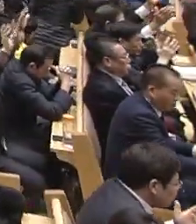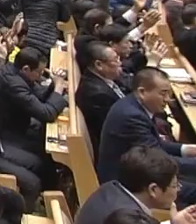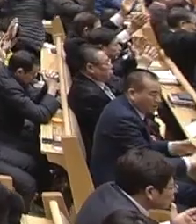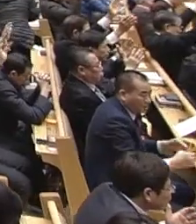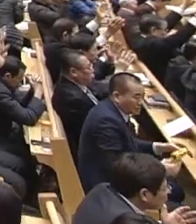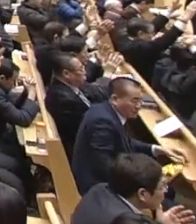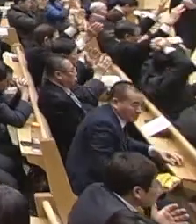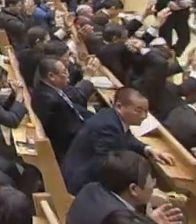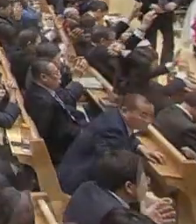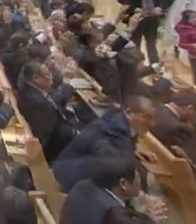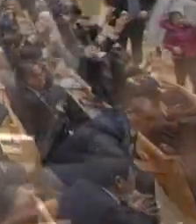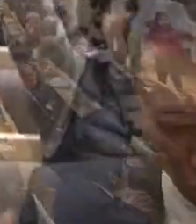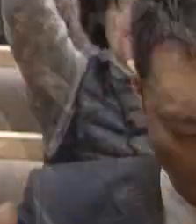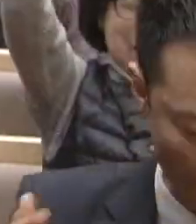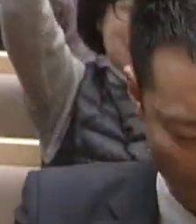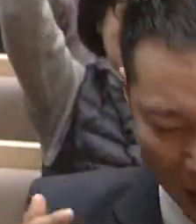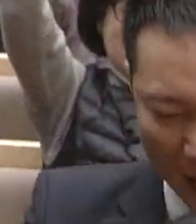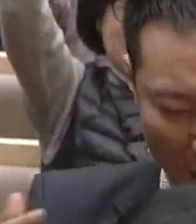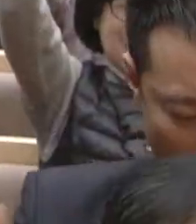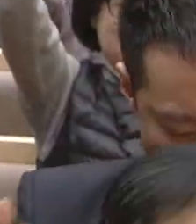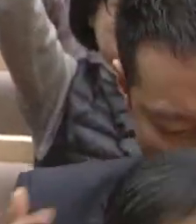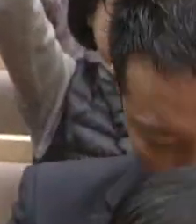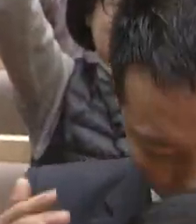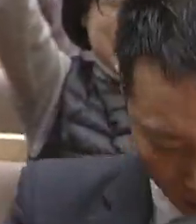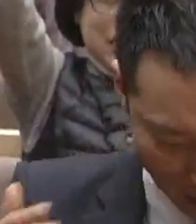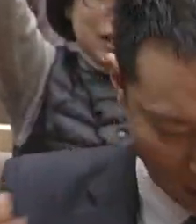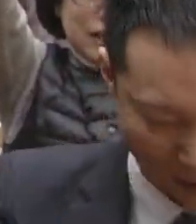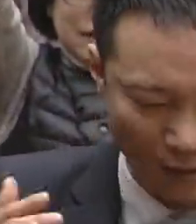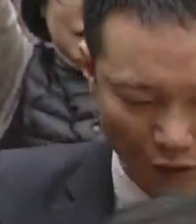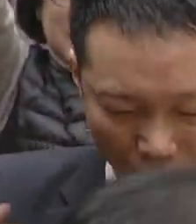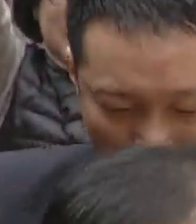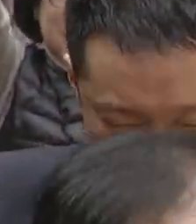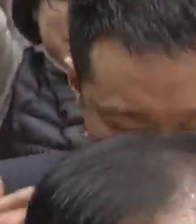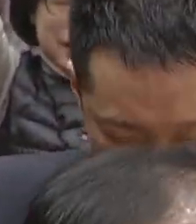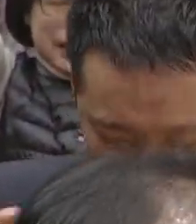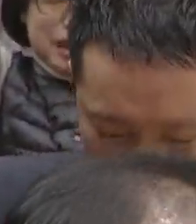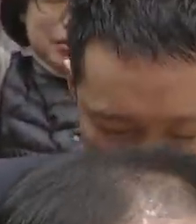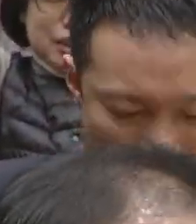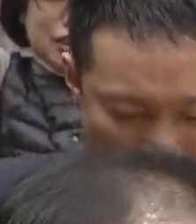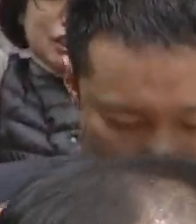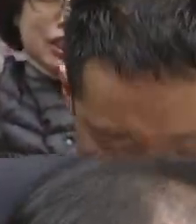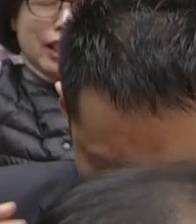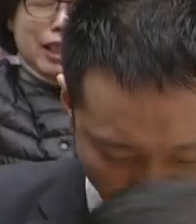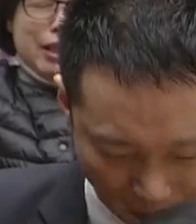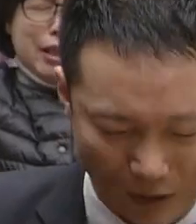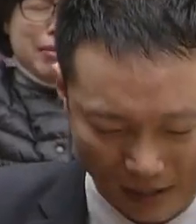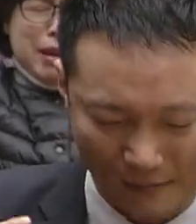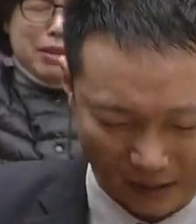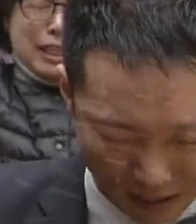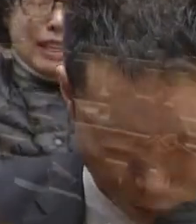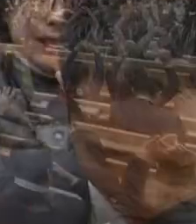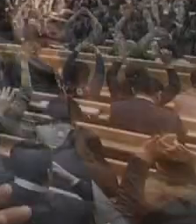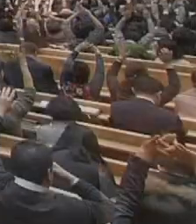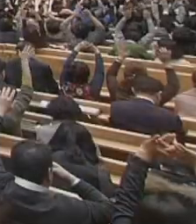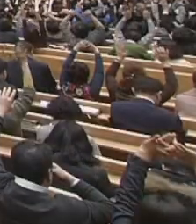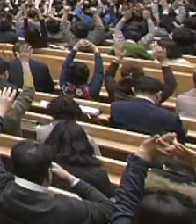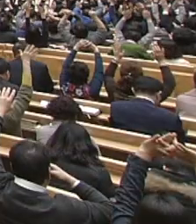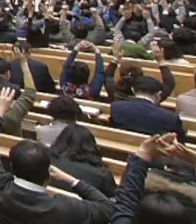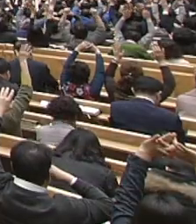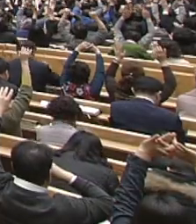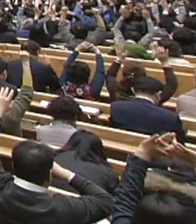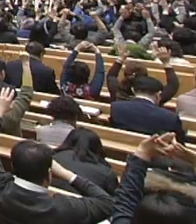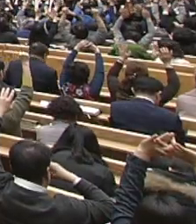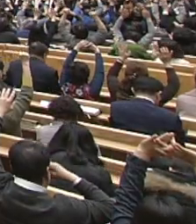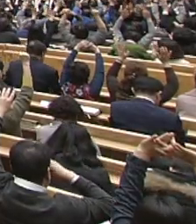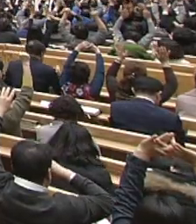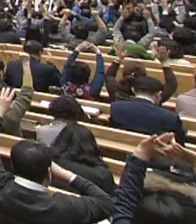2019년을 예수로 시작하며 신년 감사 예배로 드리게 하시니 감사합니다. 2018년도와 같이 살지